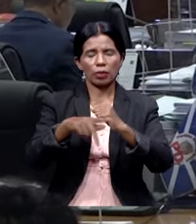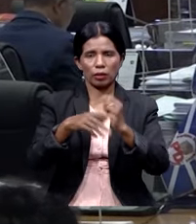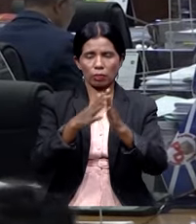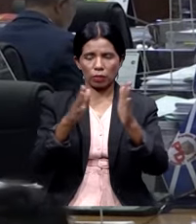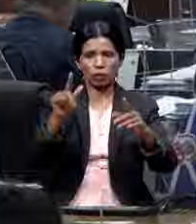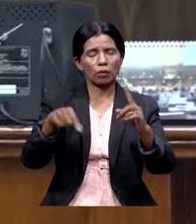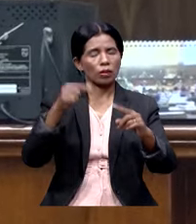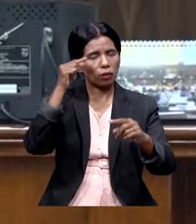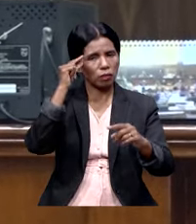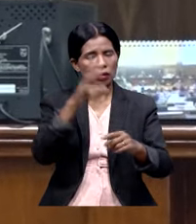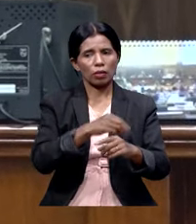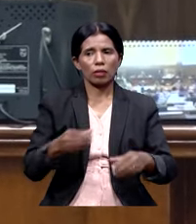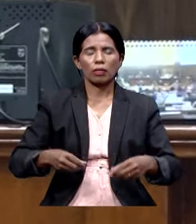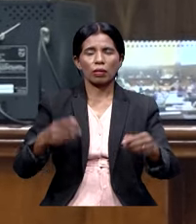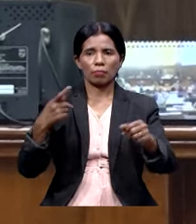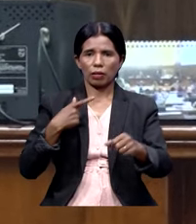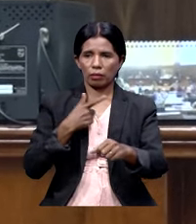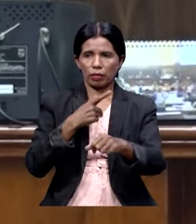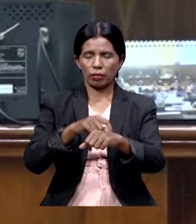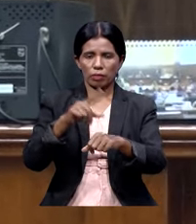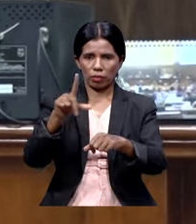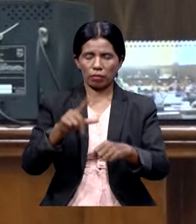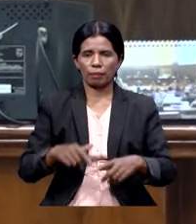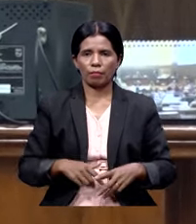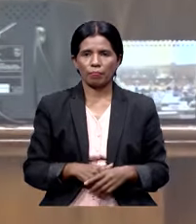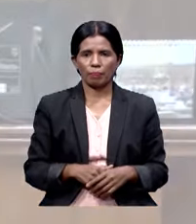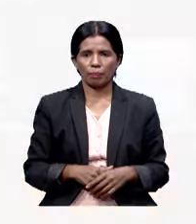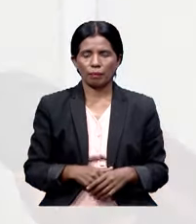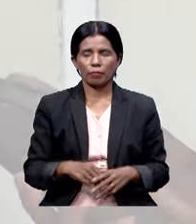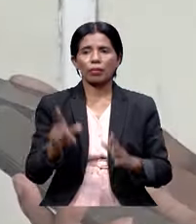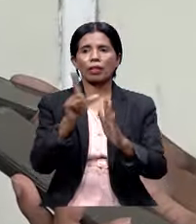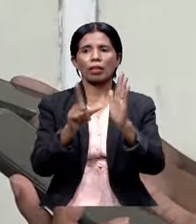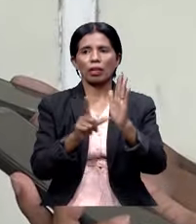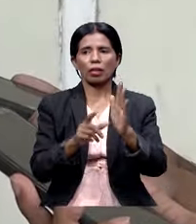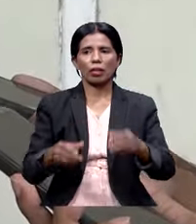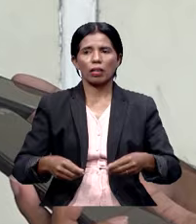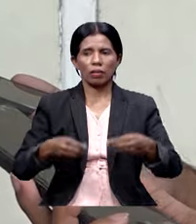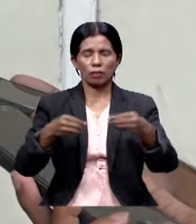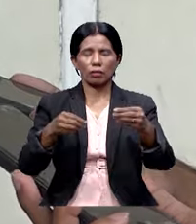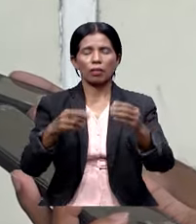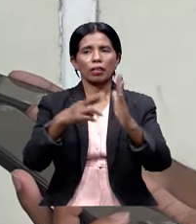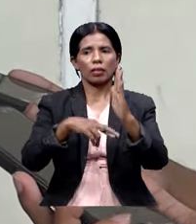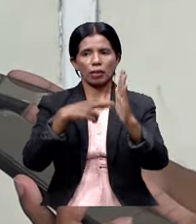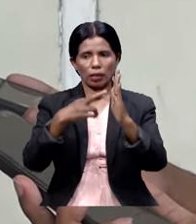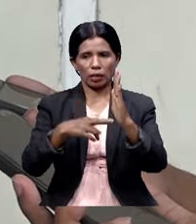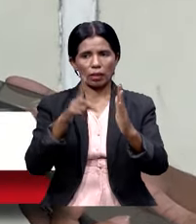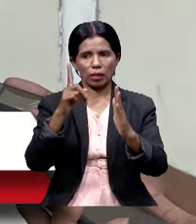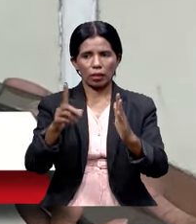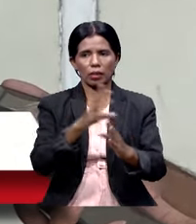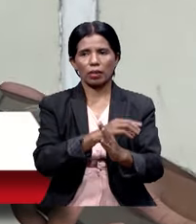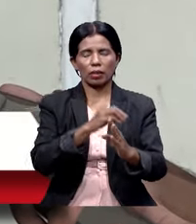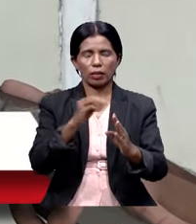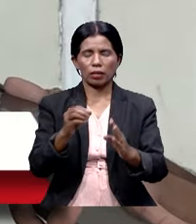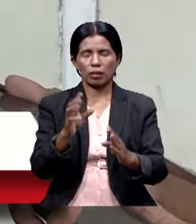governo submeteu na candidato ba parlamento nacional. Lei ne fro fo critério aí de gata tem que quórum ne